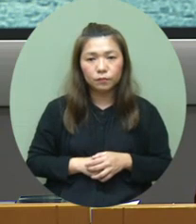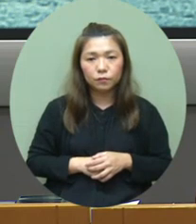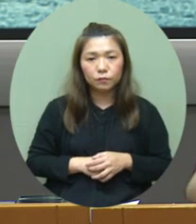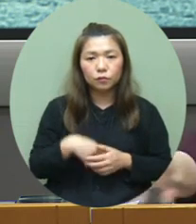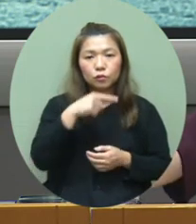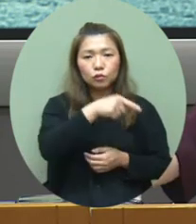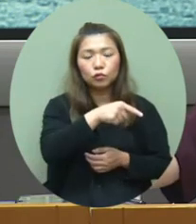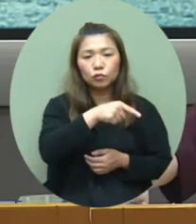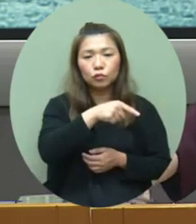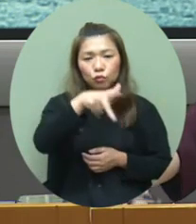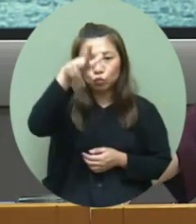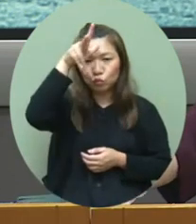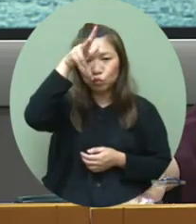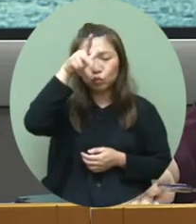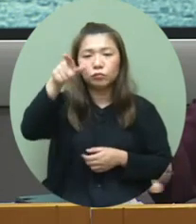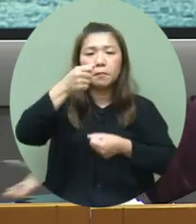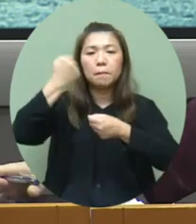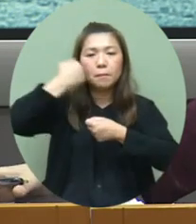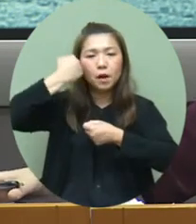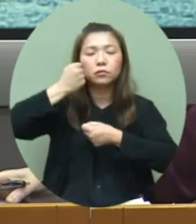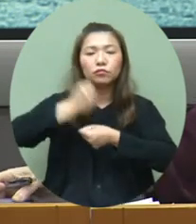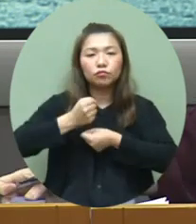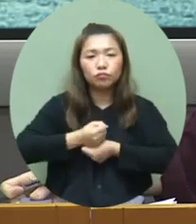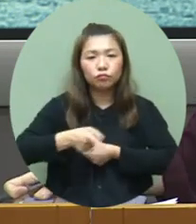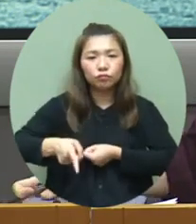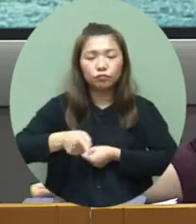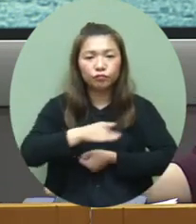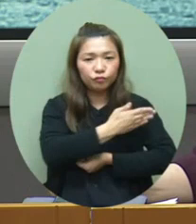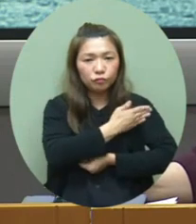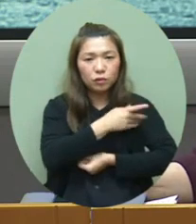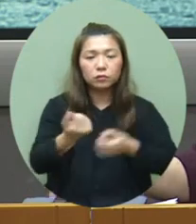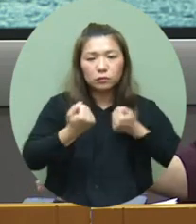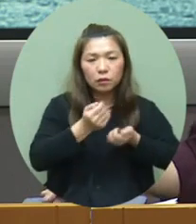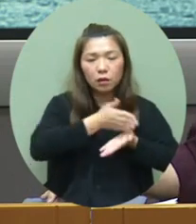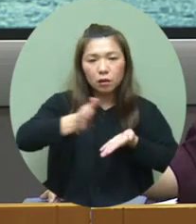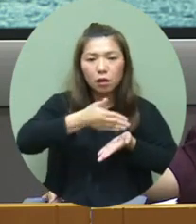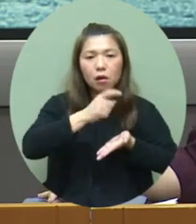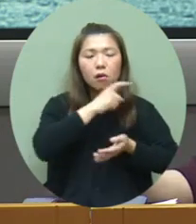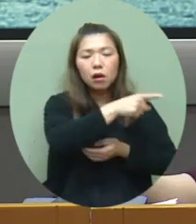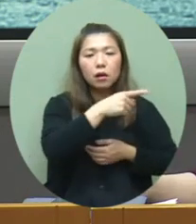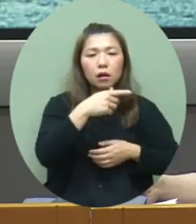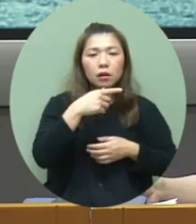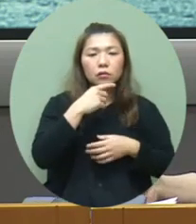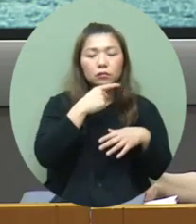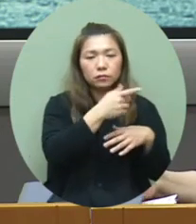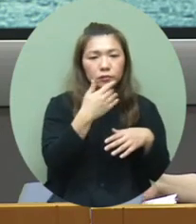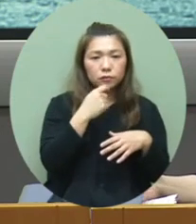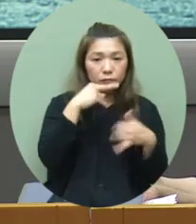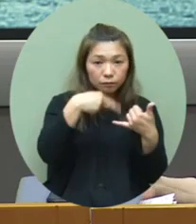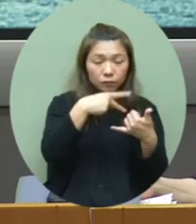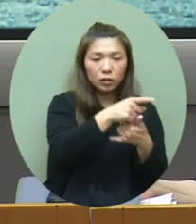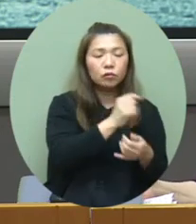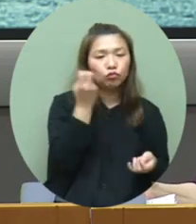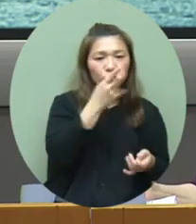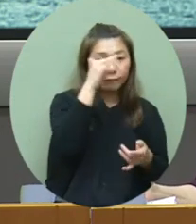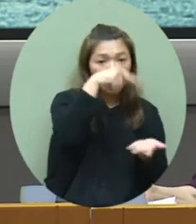的巴士那裡上班的。他主要都是會車一些檢疫旅客呢，就是由機場去那些檢疫酒